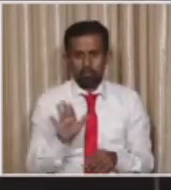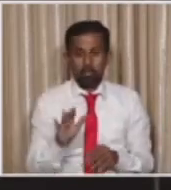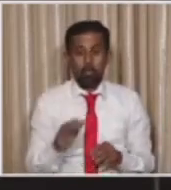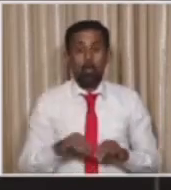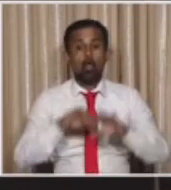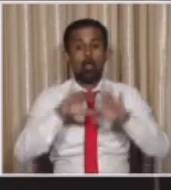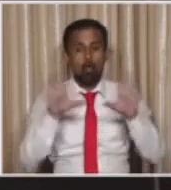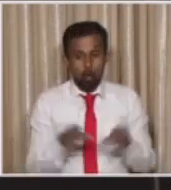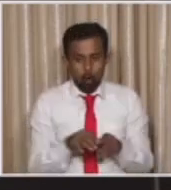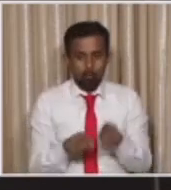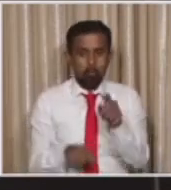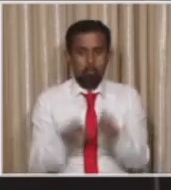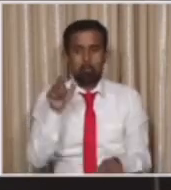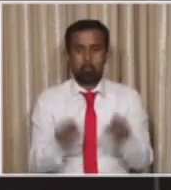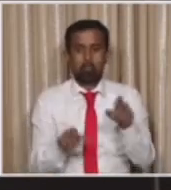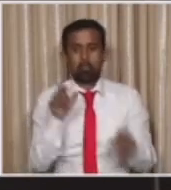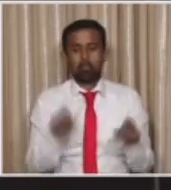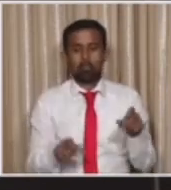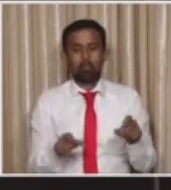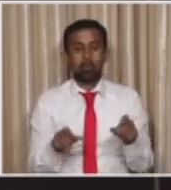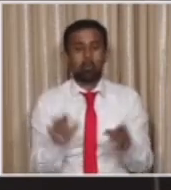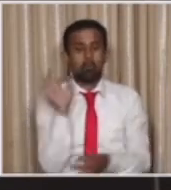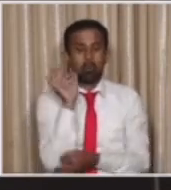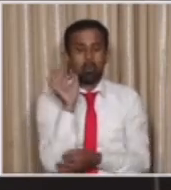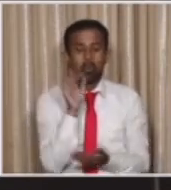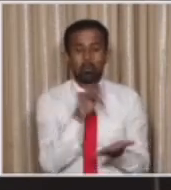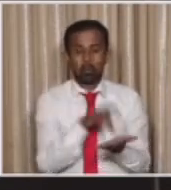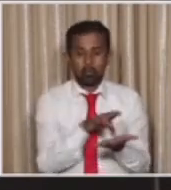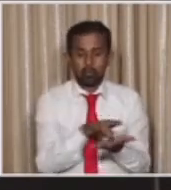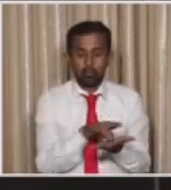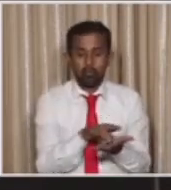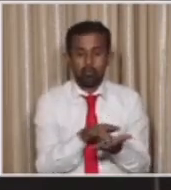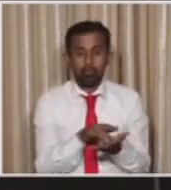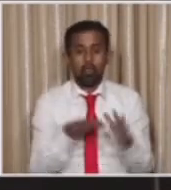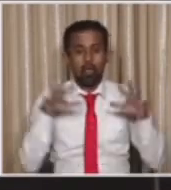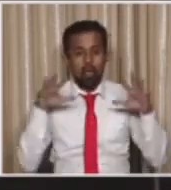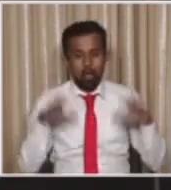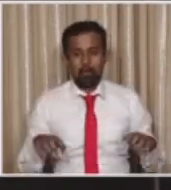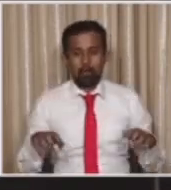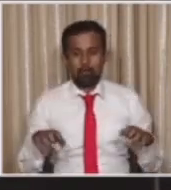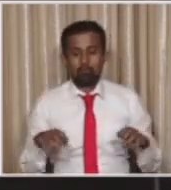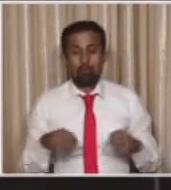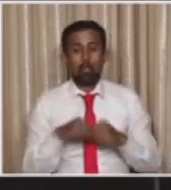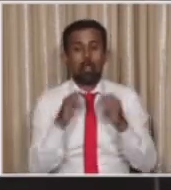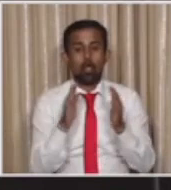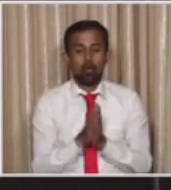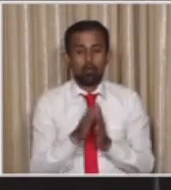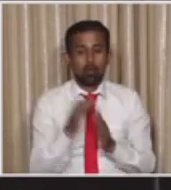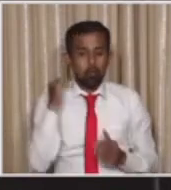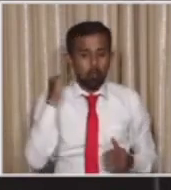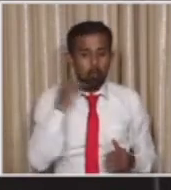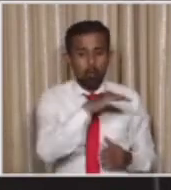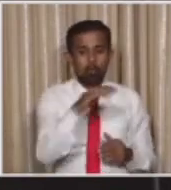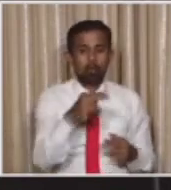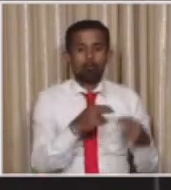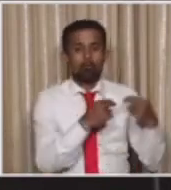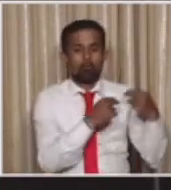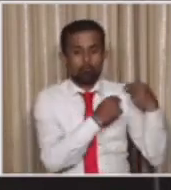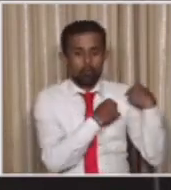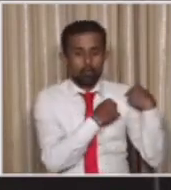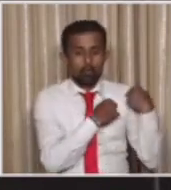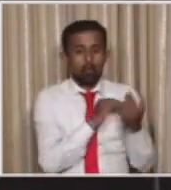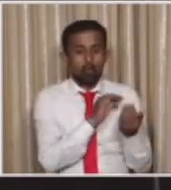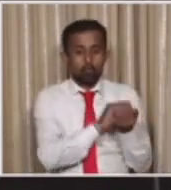සමස්ත ජනතාවටම මේ බෞද්ධ සිද්ධස්ථාන නැත්තම් බෞද්ධ නටබුන් අයිති. මේ සමස්ත ජනතාවගේම යුතුකම තමයි